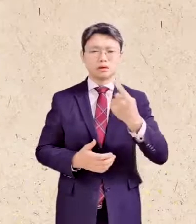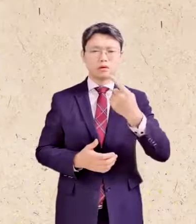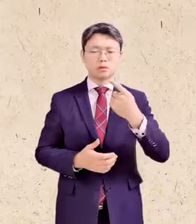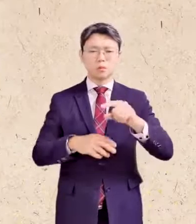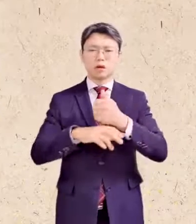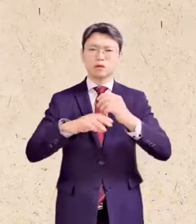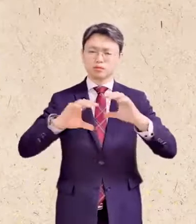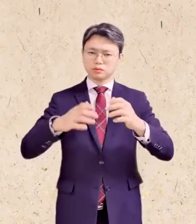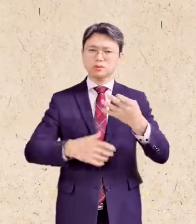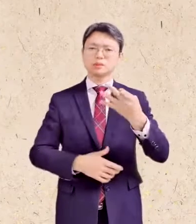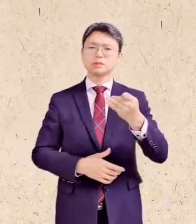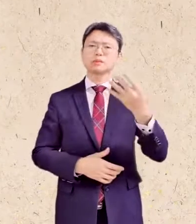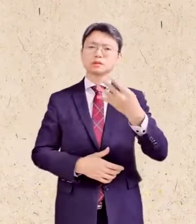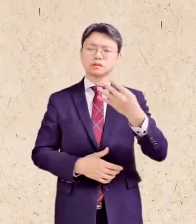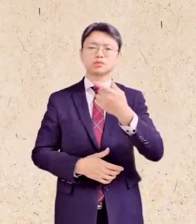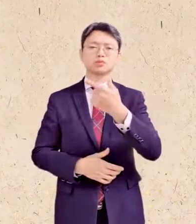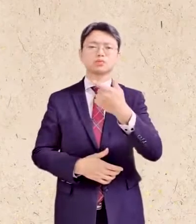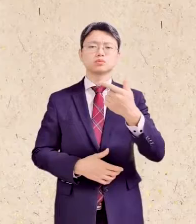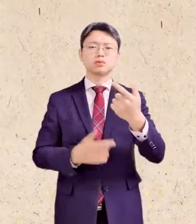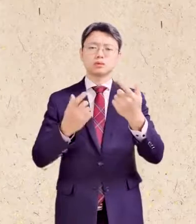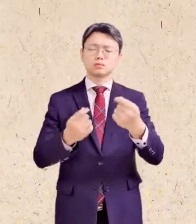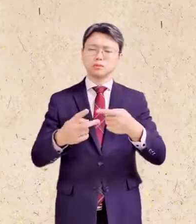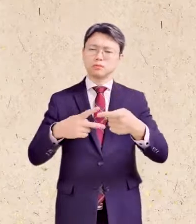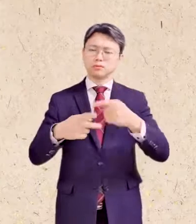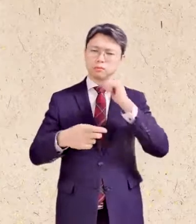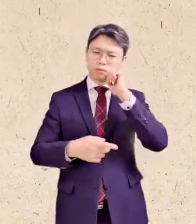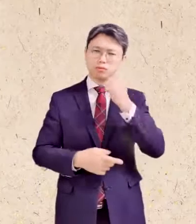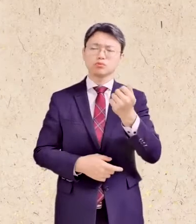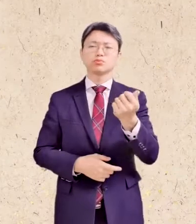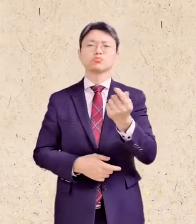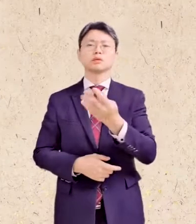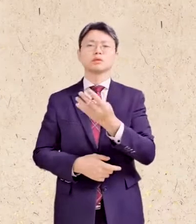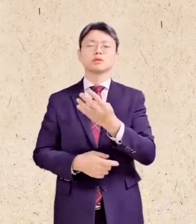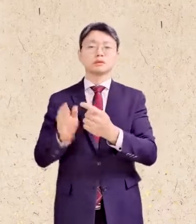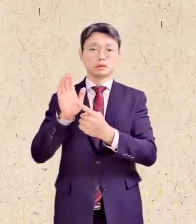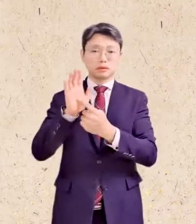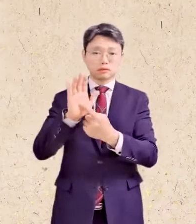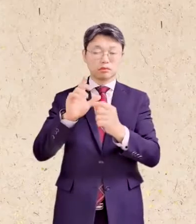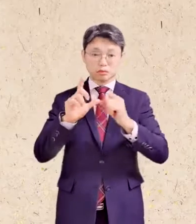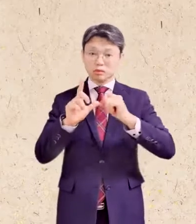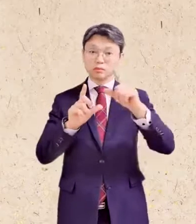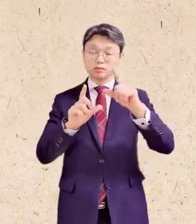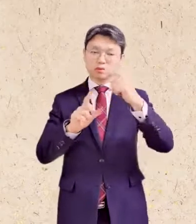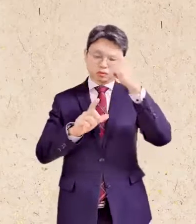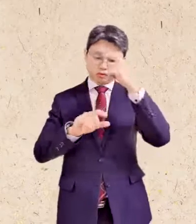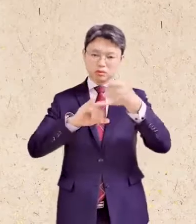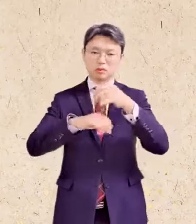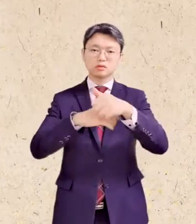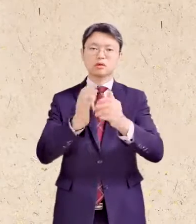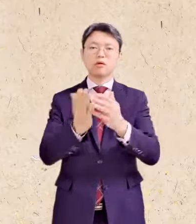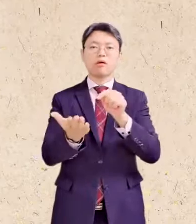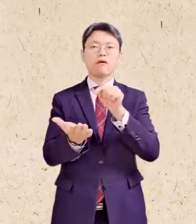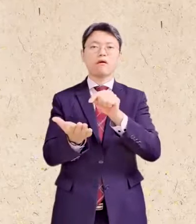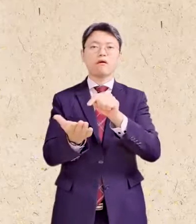위한 것이고, 천년왕국이나 14만 4천, 666 같은 이해하기 어려운 숫자나